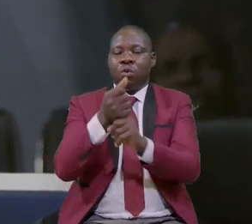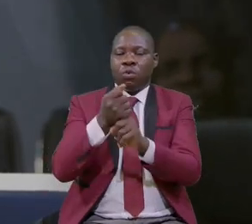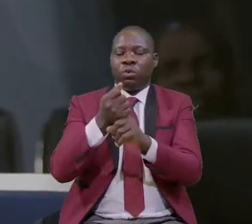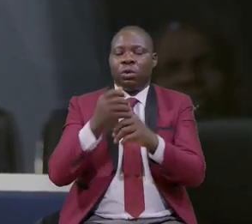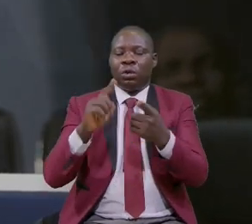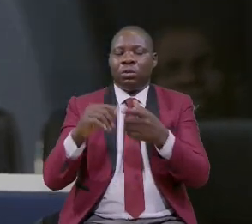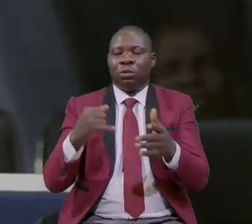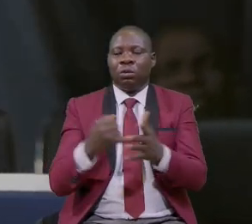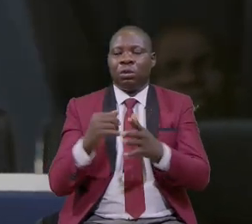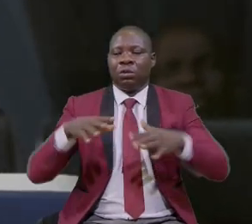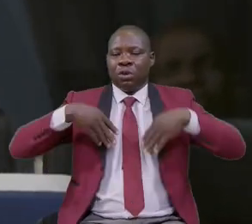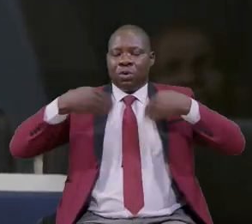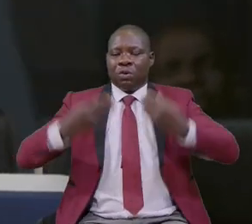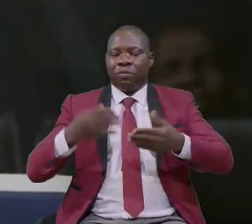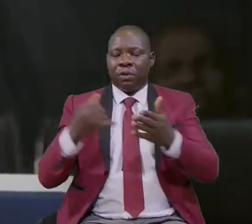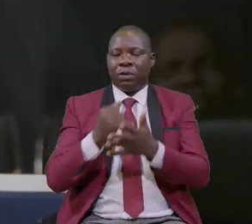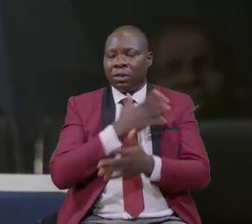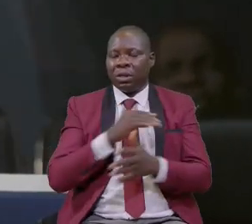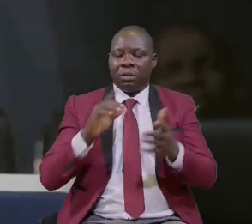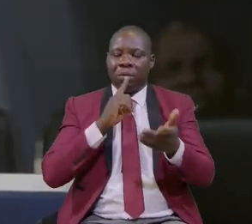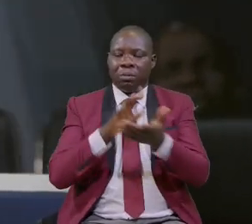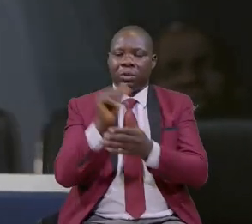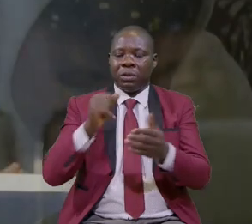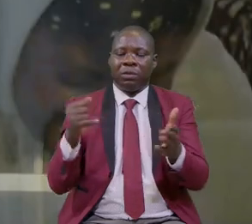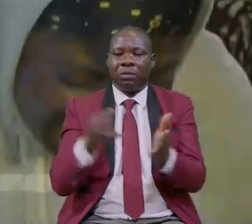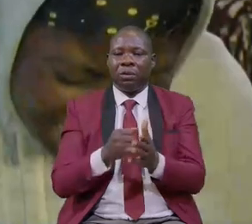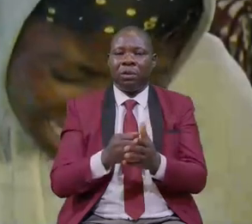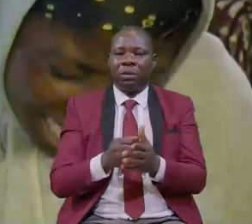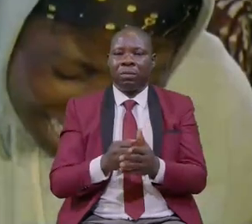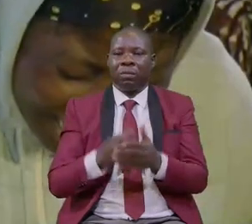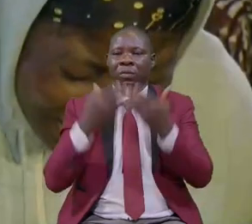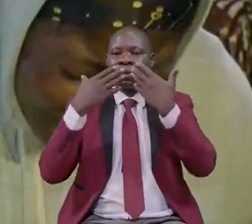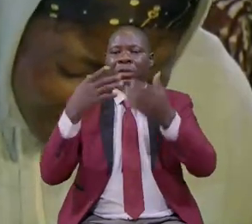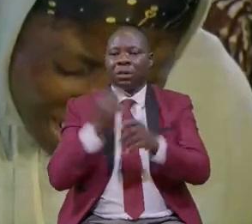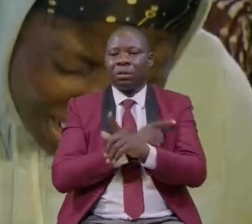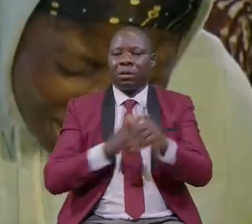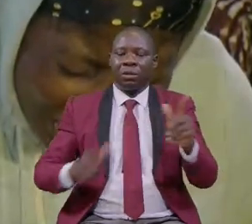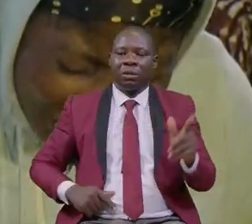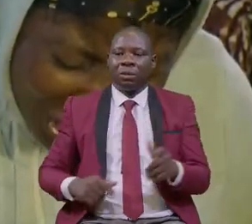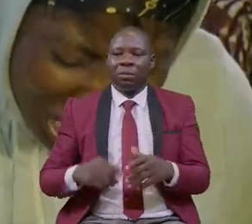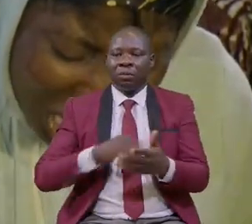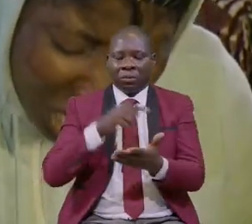attache-toi confesse-le crois-le et dis au